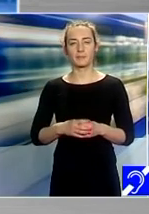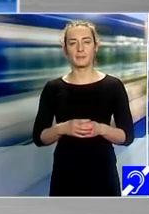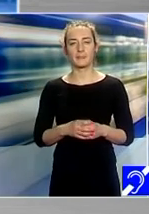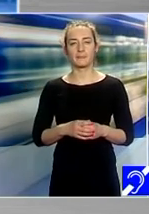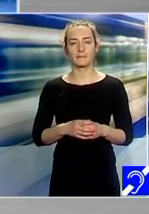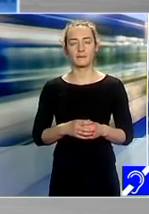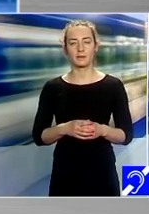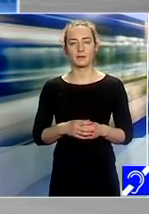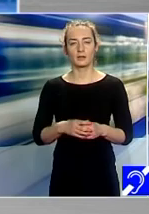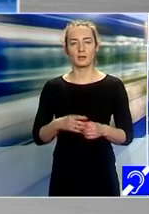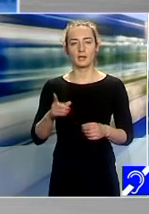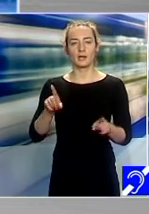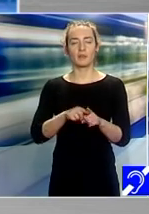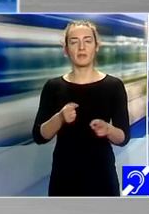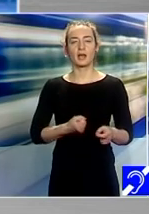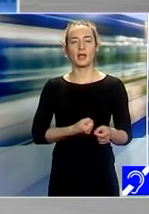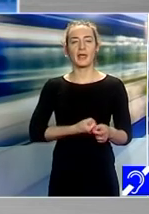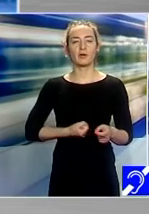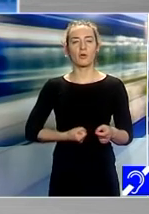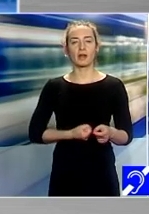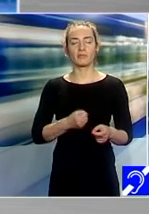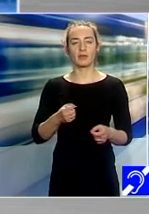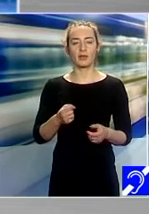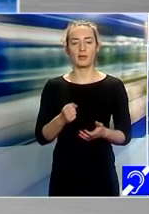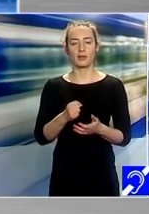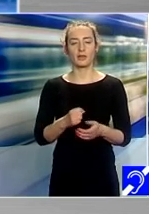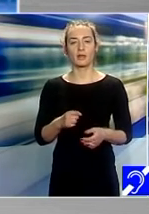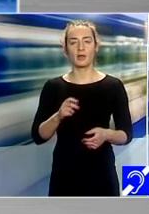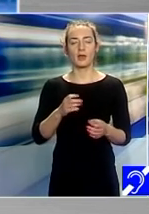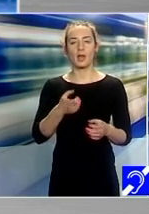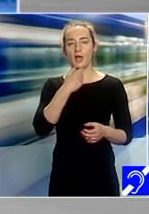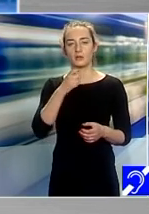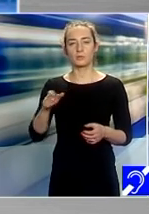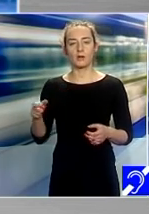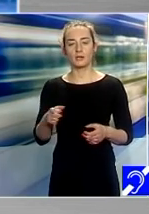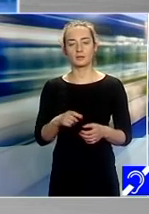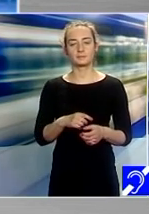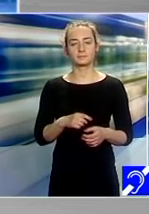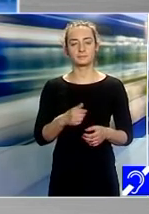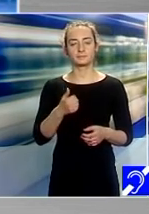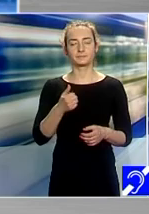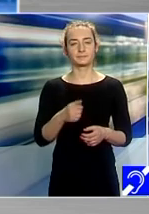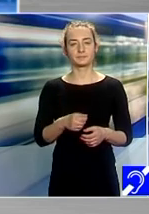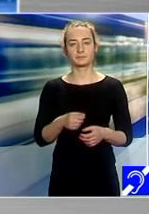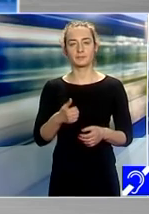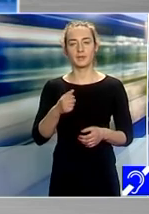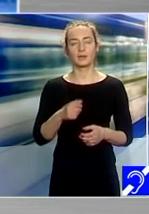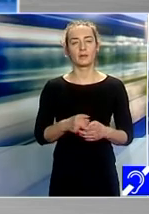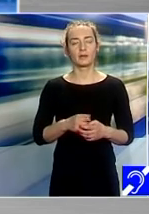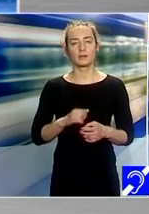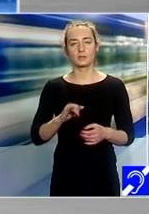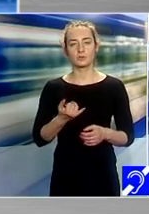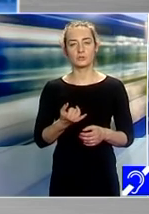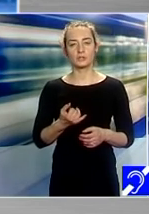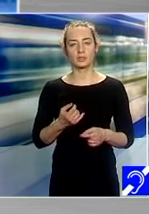în sensul unei ecografii anuale pe care să-și o facă femeile tinere, pentru că asta nu presupune absolut niciun fel de iradiere, de exemplu,